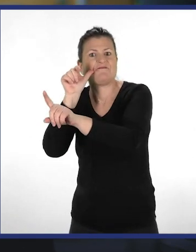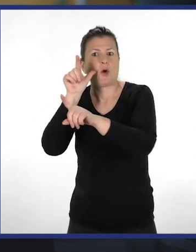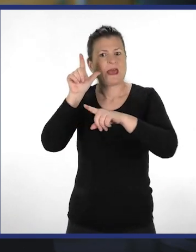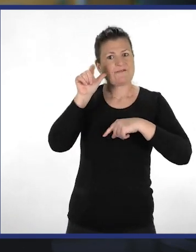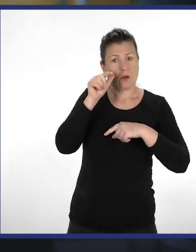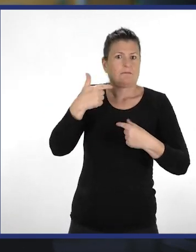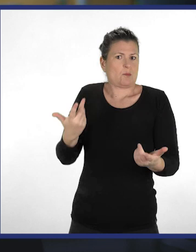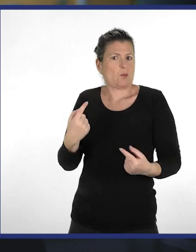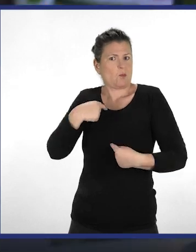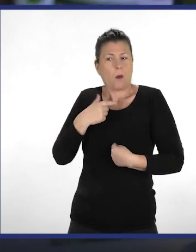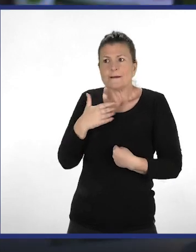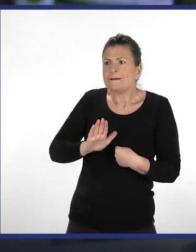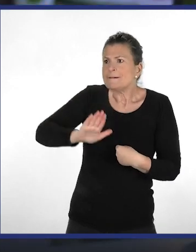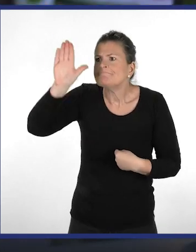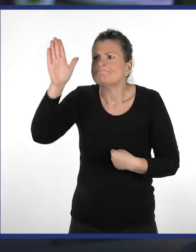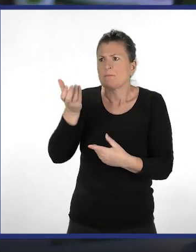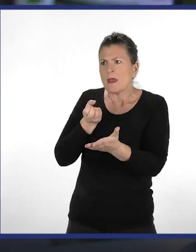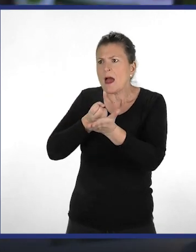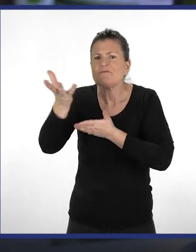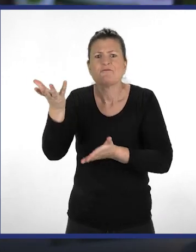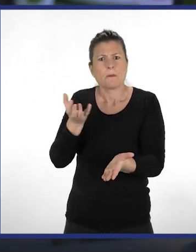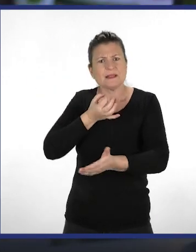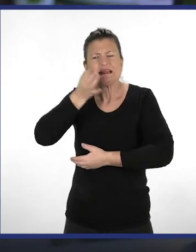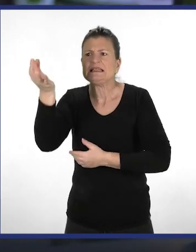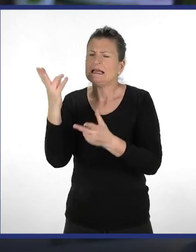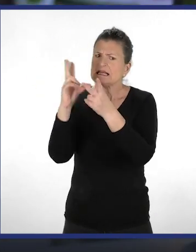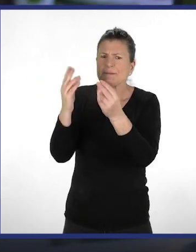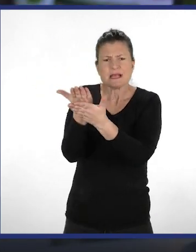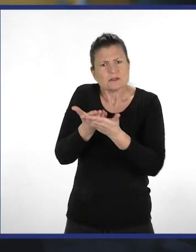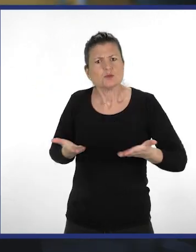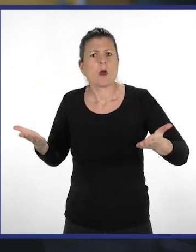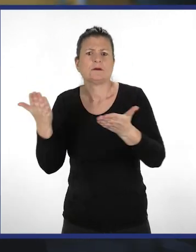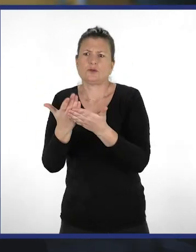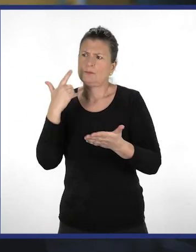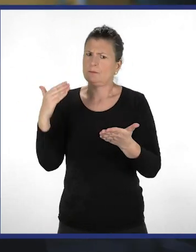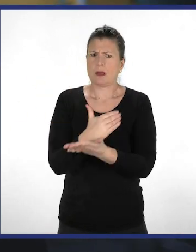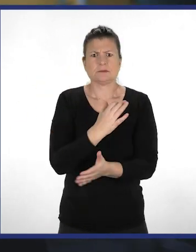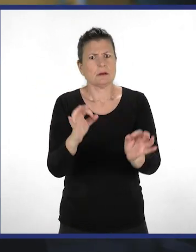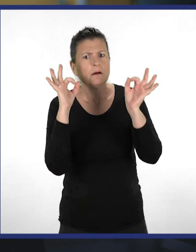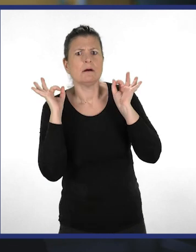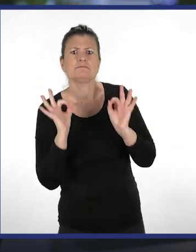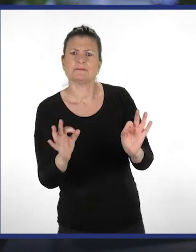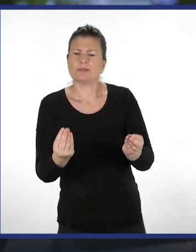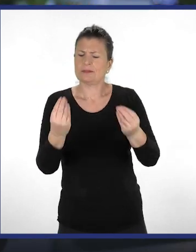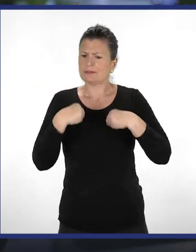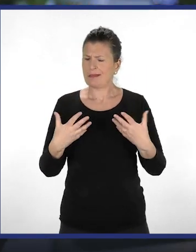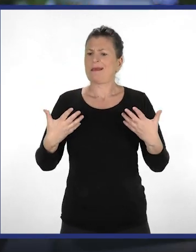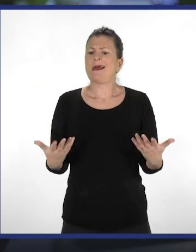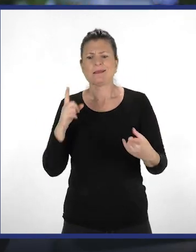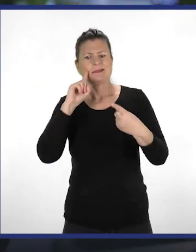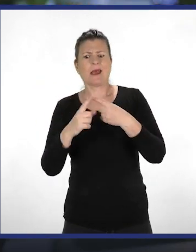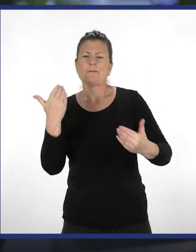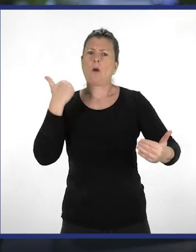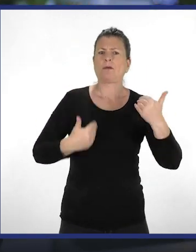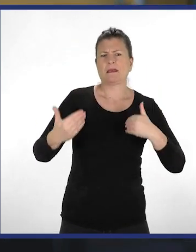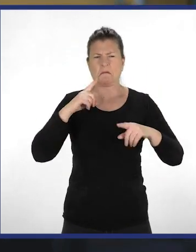des deux côtés. Donc c'est aussi à moi de lever la main, d'informer, de dire, d'expliquer la situation pour que tout se passe mieux. Ça a permis, je crois,